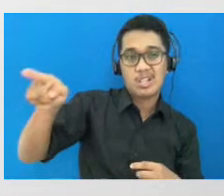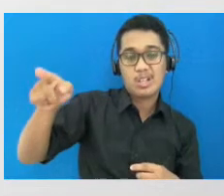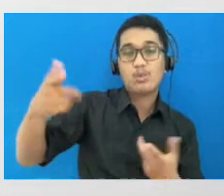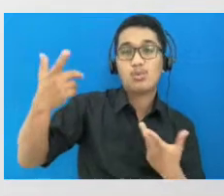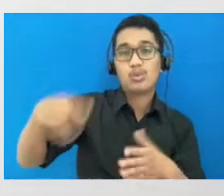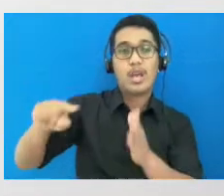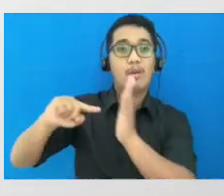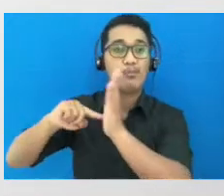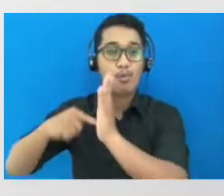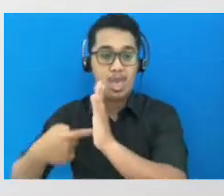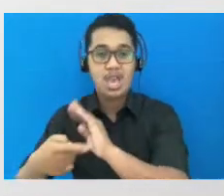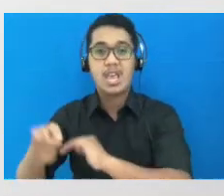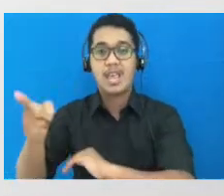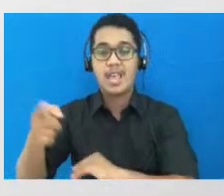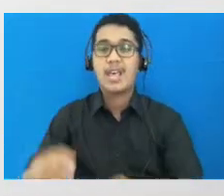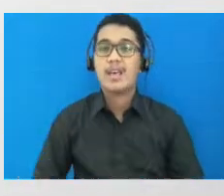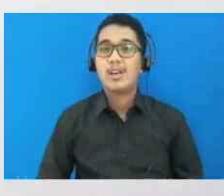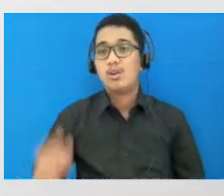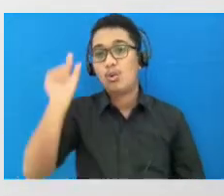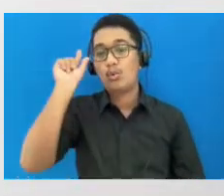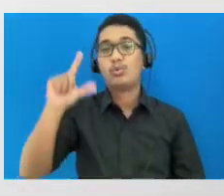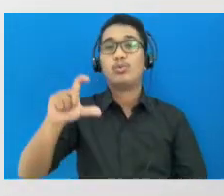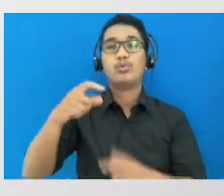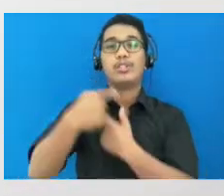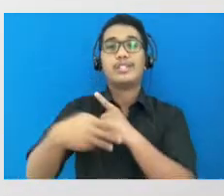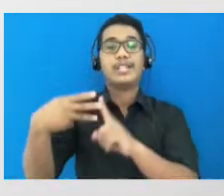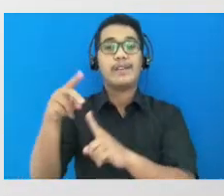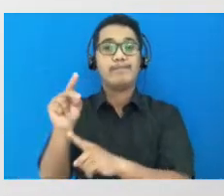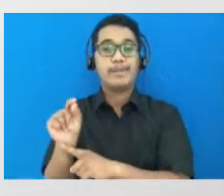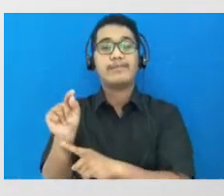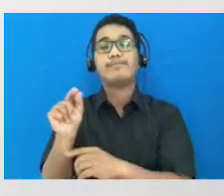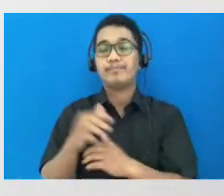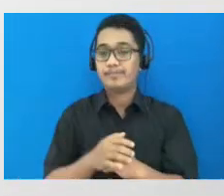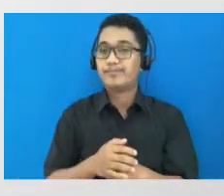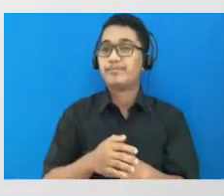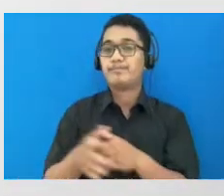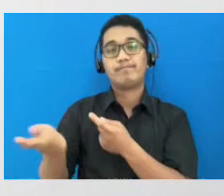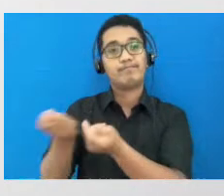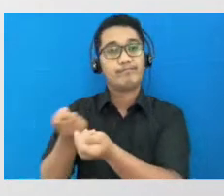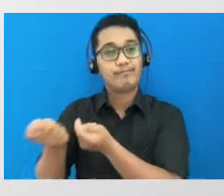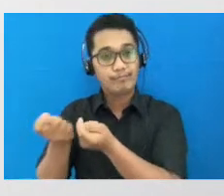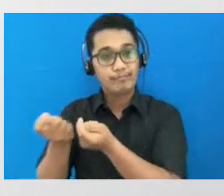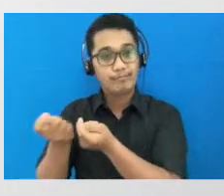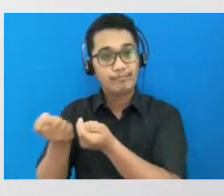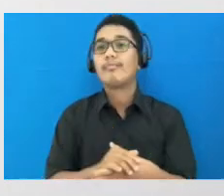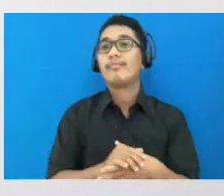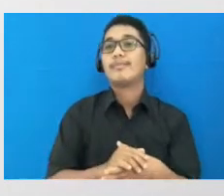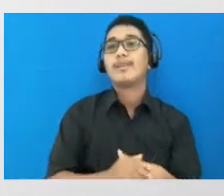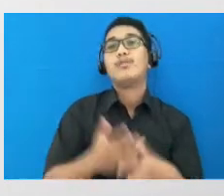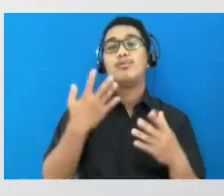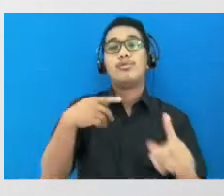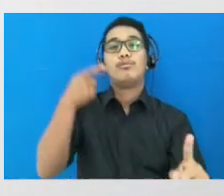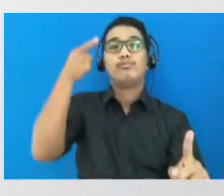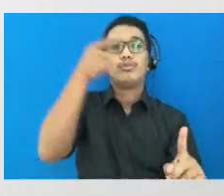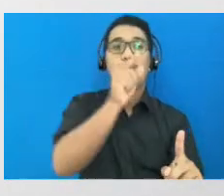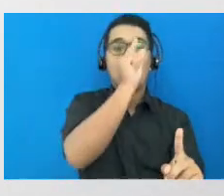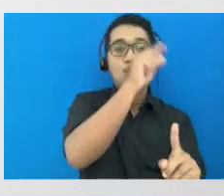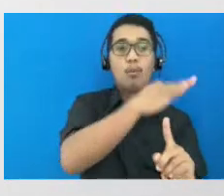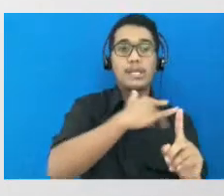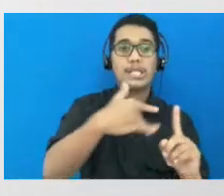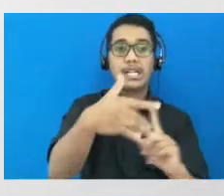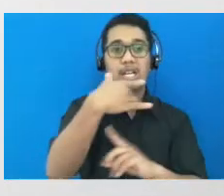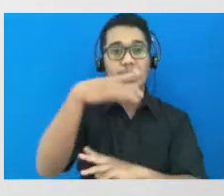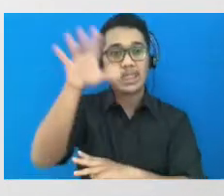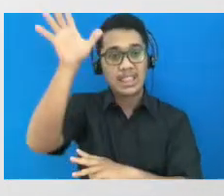lebih advance. Nah, kelompok-kelompok cybercrime yang terorganisir inilah yang menyasar masyarakat-masyarakat yang awam tadi.